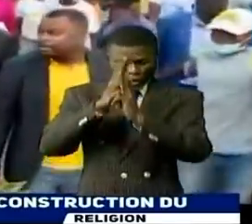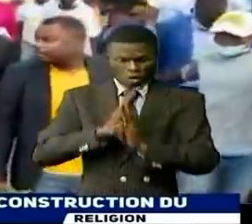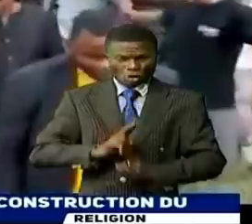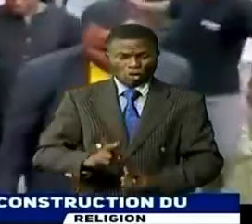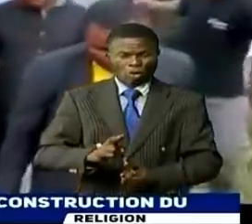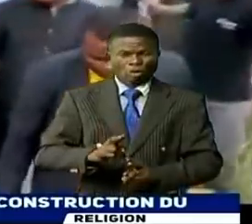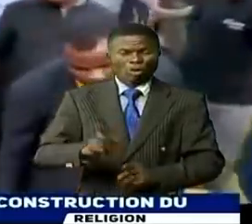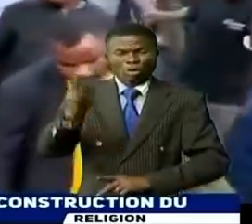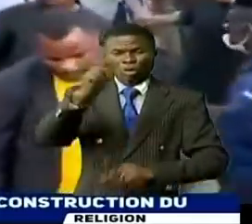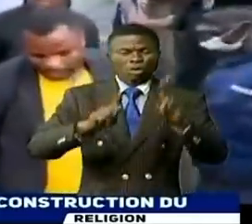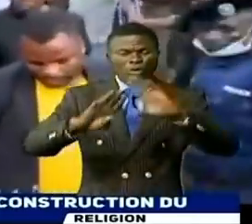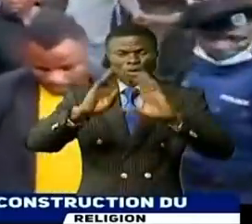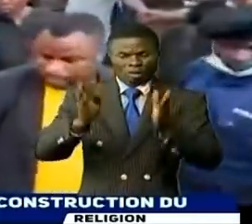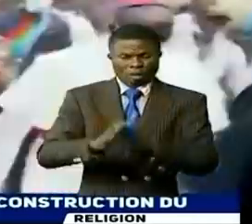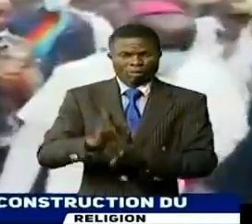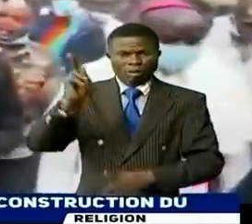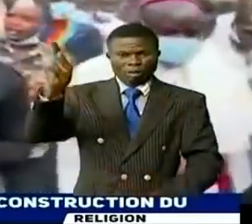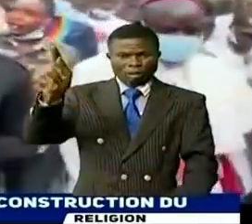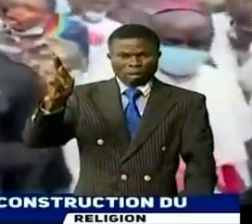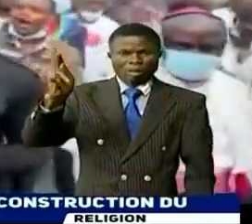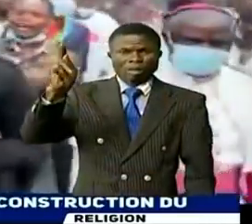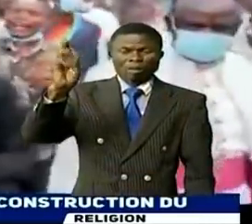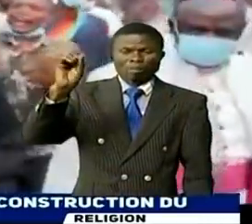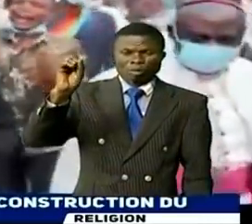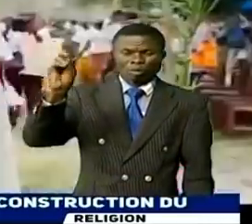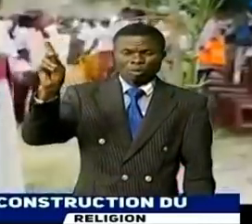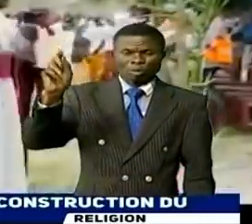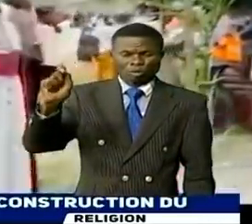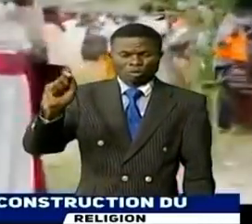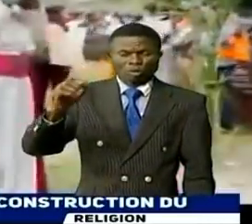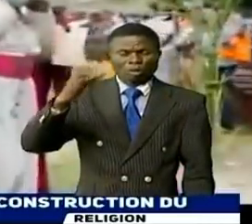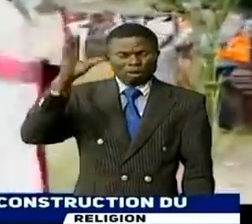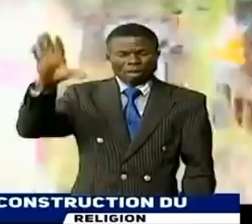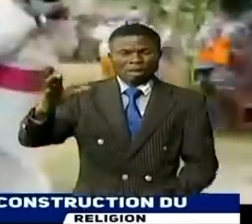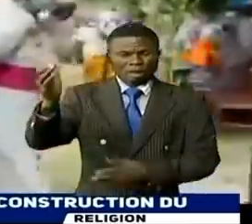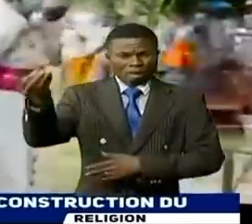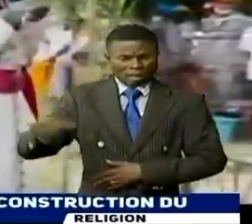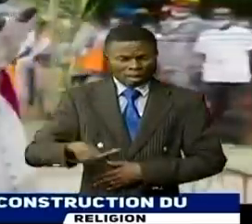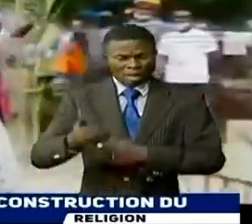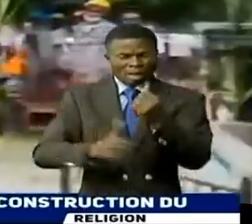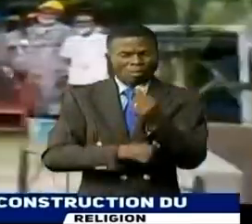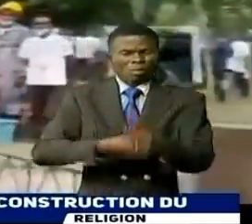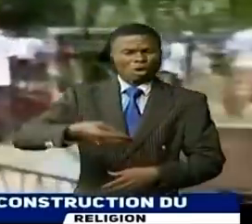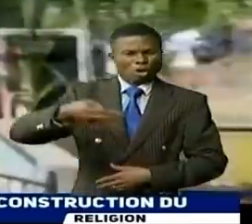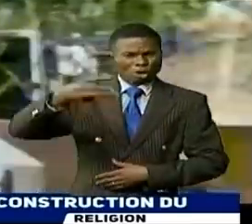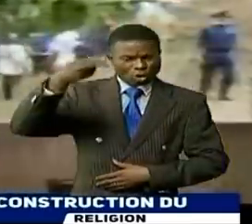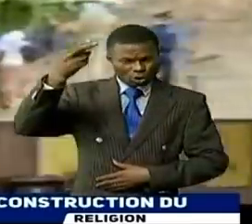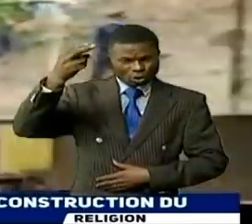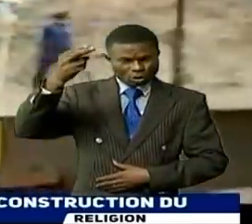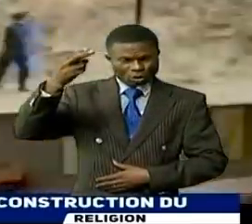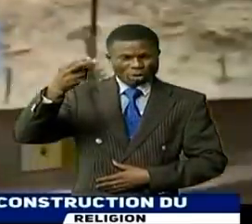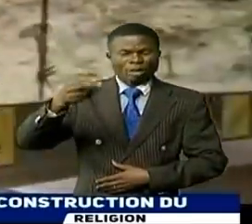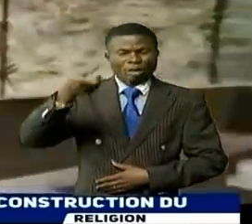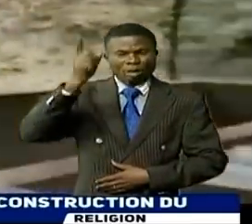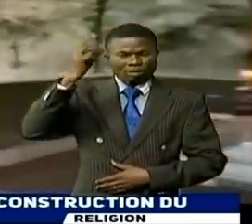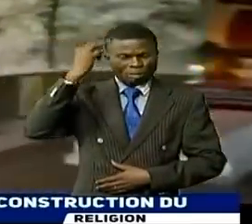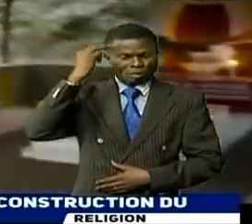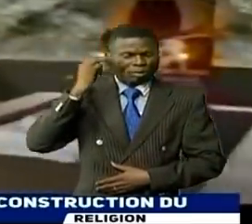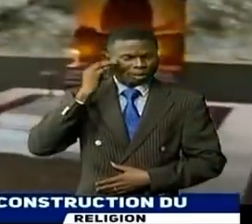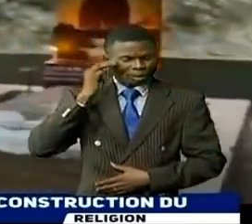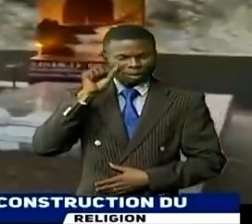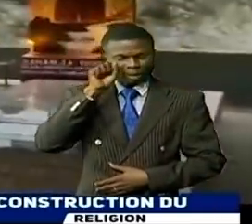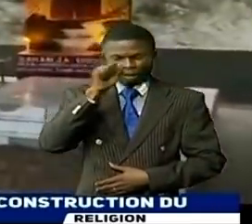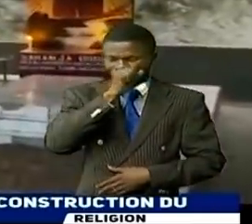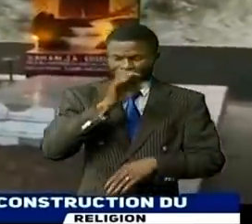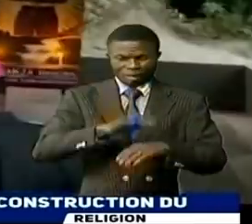visite la population de Bokoté qui recevait ainsi dans son histoire une personnalité de marque à la personne de Jean-Michel